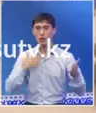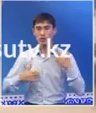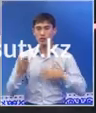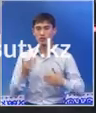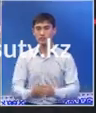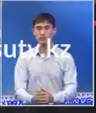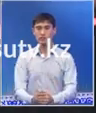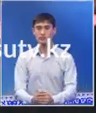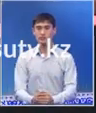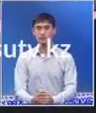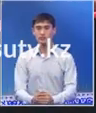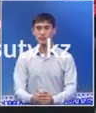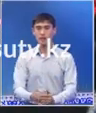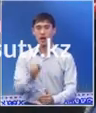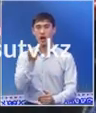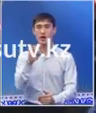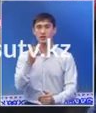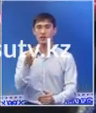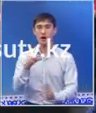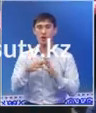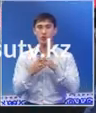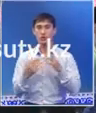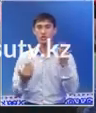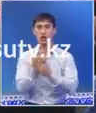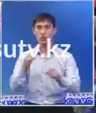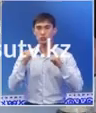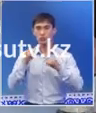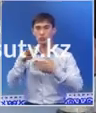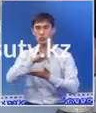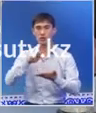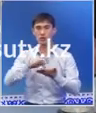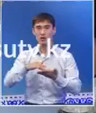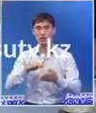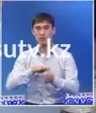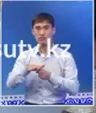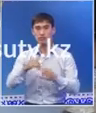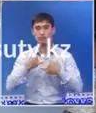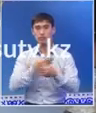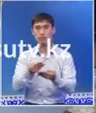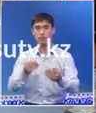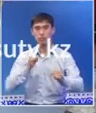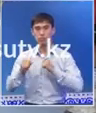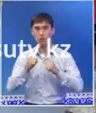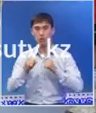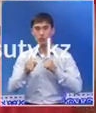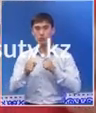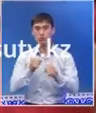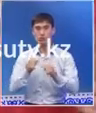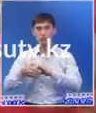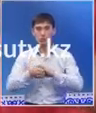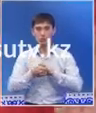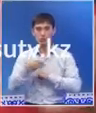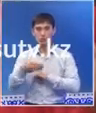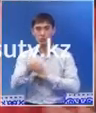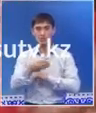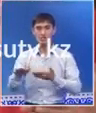қуаныштымын. Әйтей ауылында жаңа спорт орталығы пайдалануға берілді. Онда балалар бокс, күрес және үстел теннисі